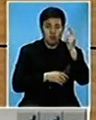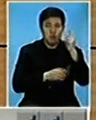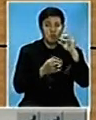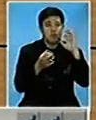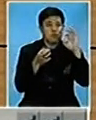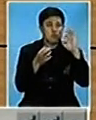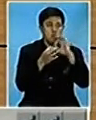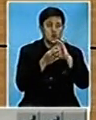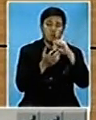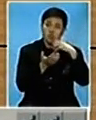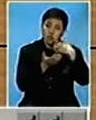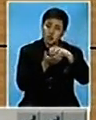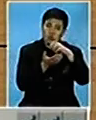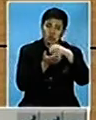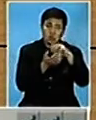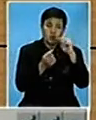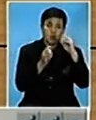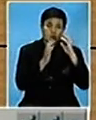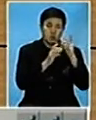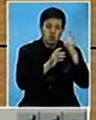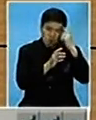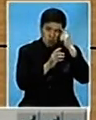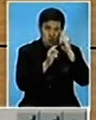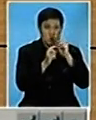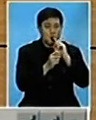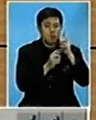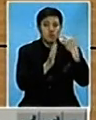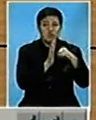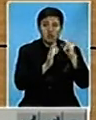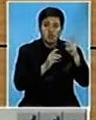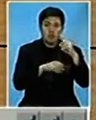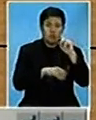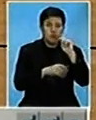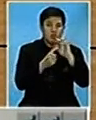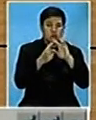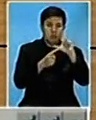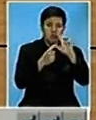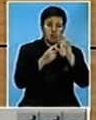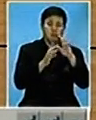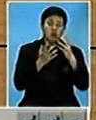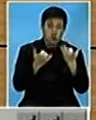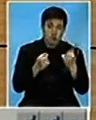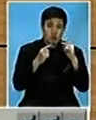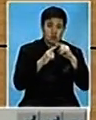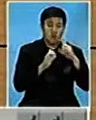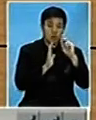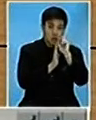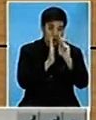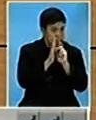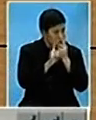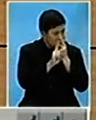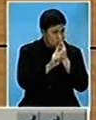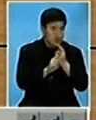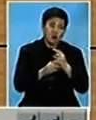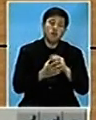านั้นหากตุลาการศาลรัฐธรรมนูญในขณะนั้นทุกคนยึดหลักกฎหมายแล้วพันต